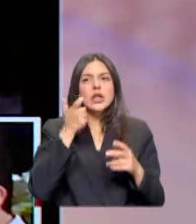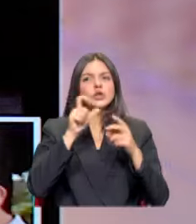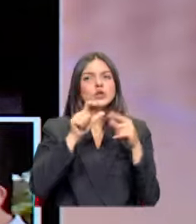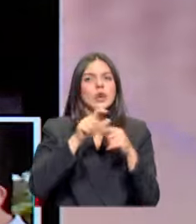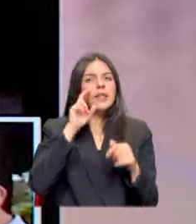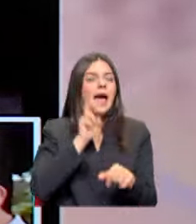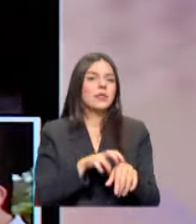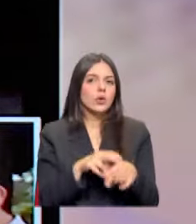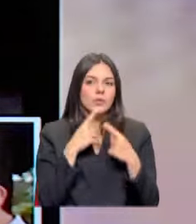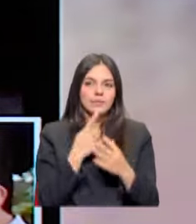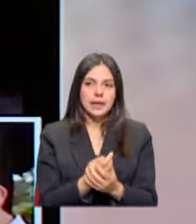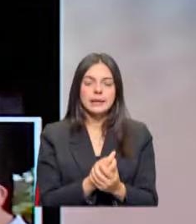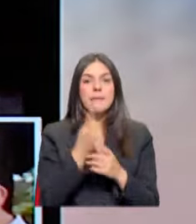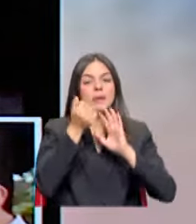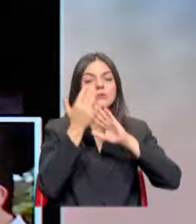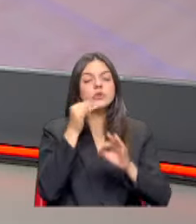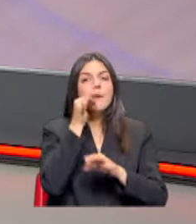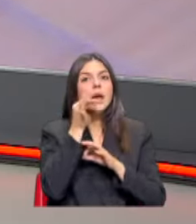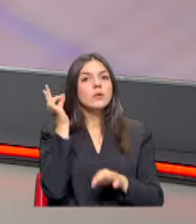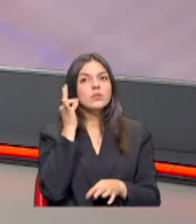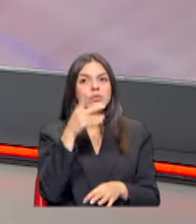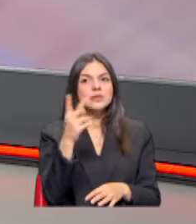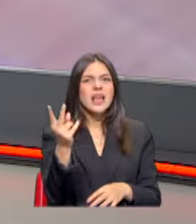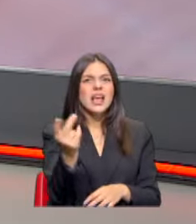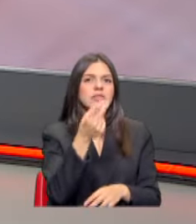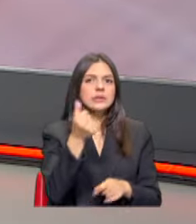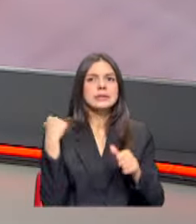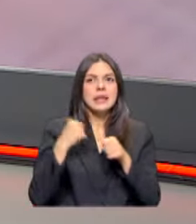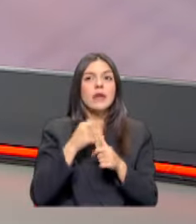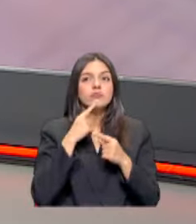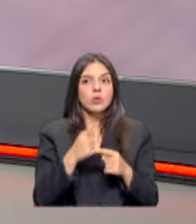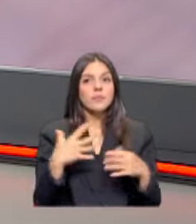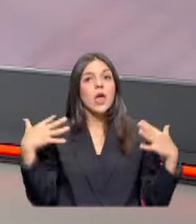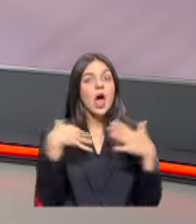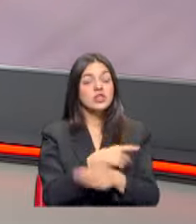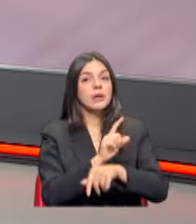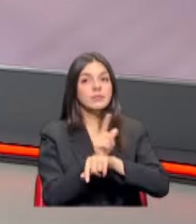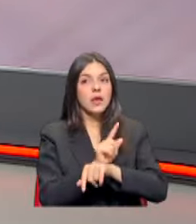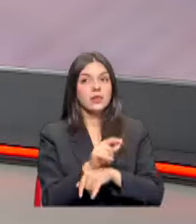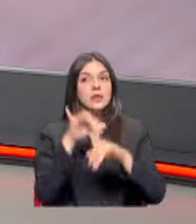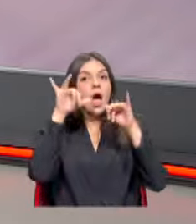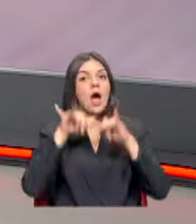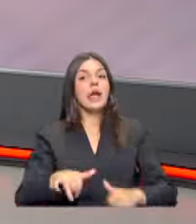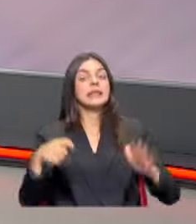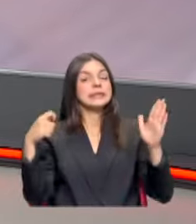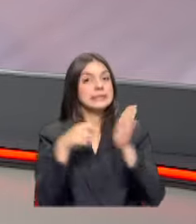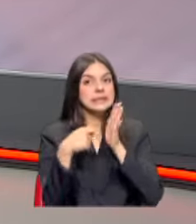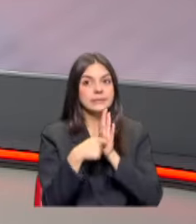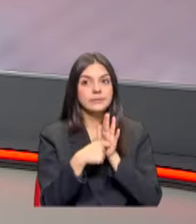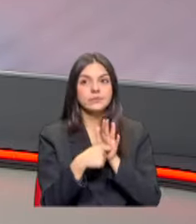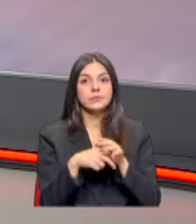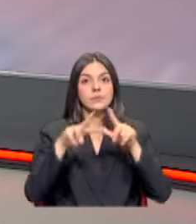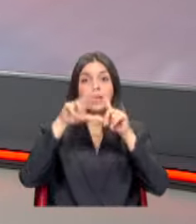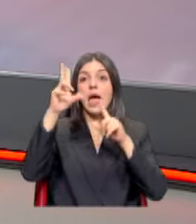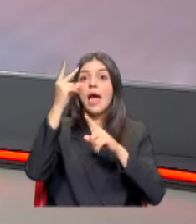aldı deniyor. Az evvel haberde duydunuz, kaçırdıysanız tekrar edeyim. Akşam saatlerinde aynı isim